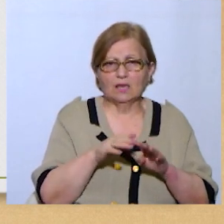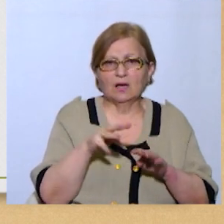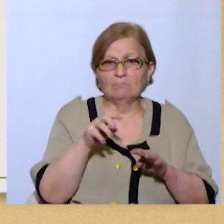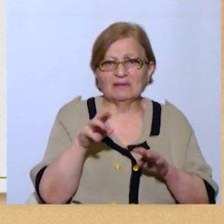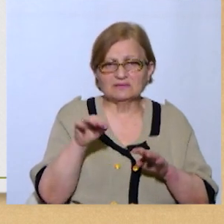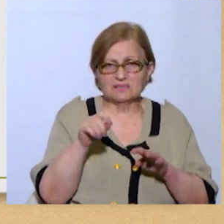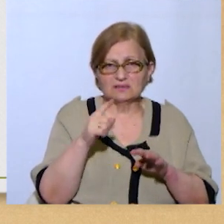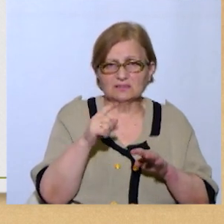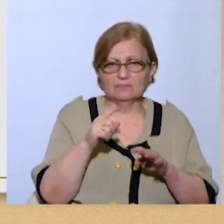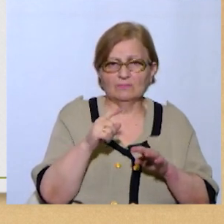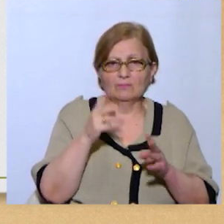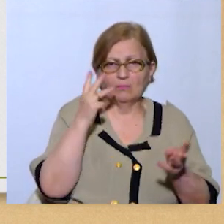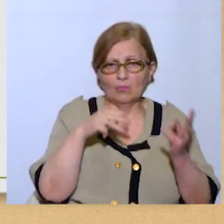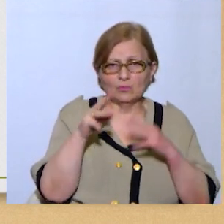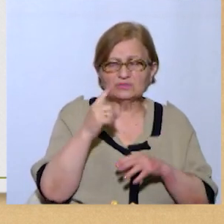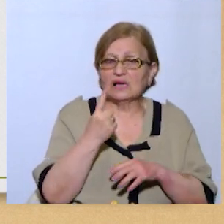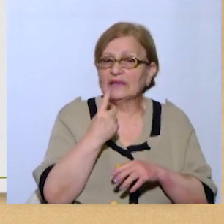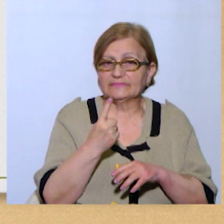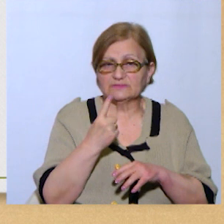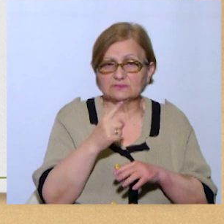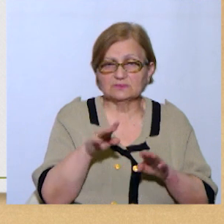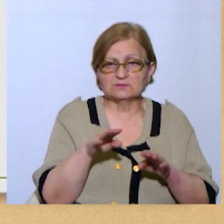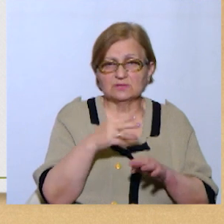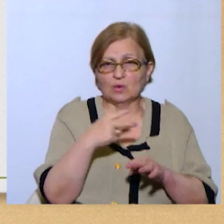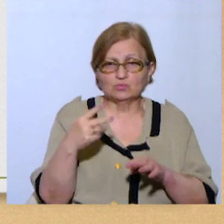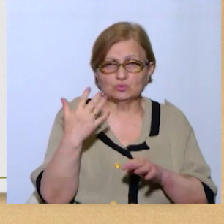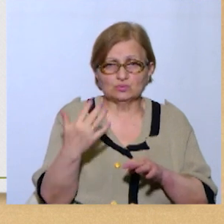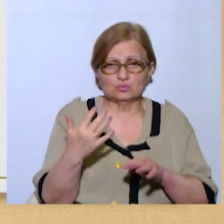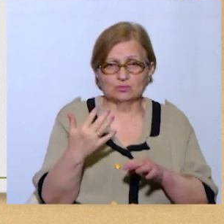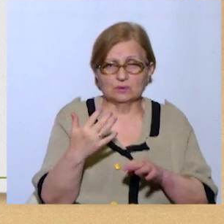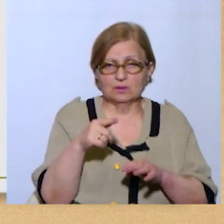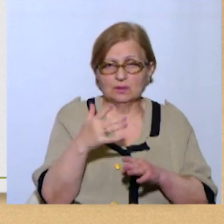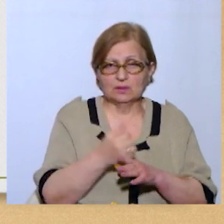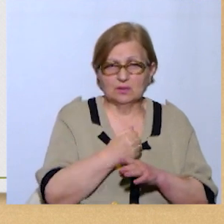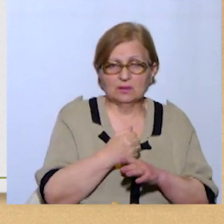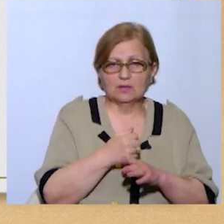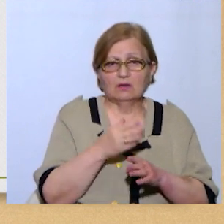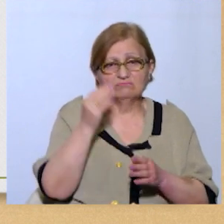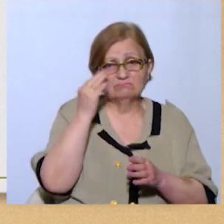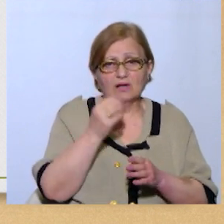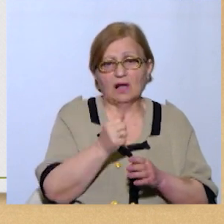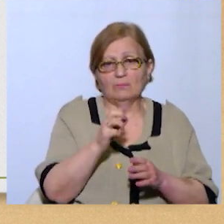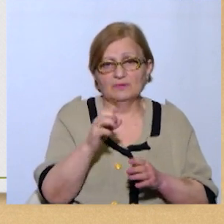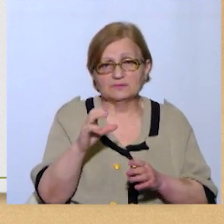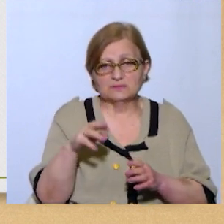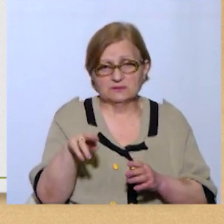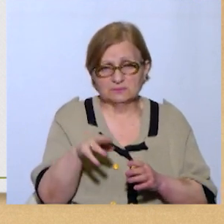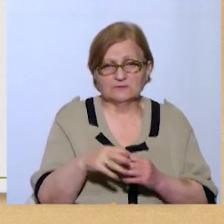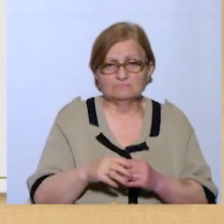1.35 მიასედის ტოლი, ხოლო მოდა 1-1-ია და უდრის 5-ს. იპოვეთ ეს რიცხვები. ვთქვათ, ეს რიცხვები A, B, C და